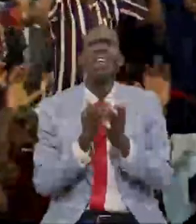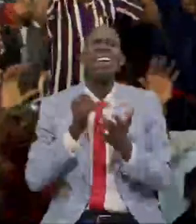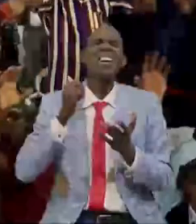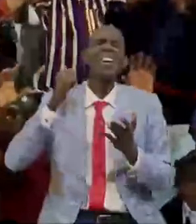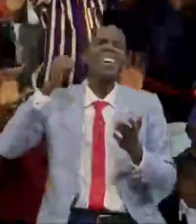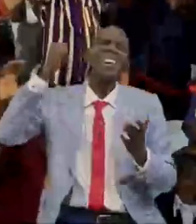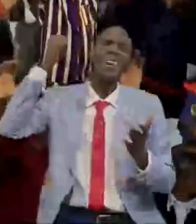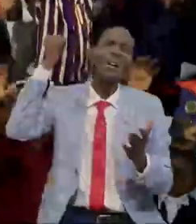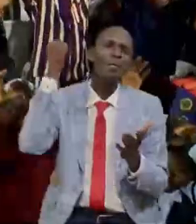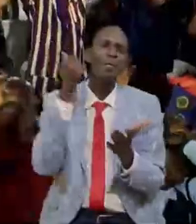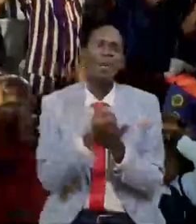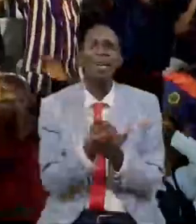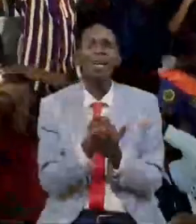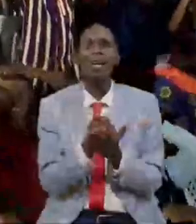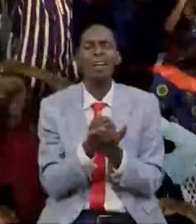prions.